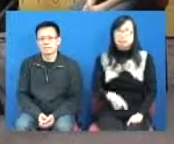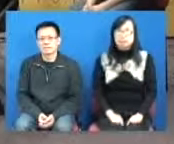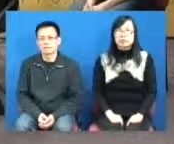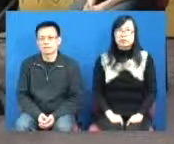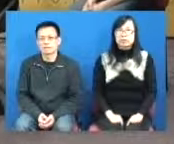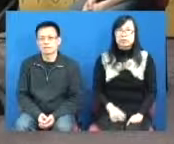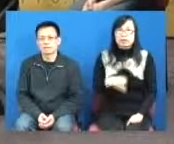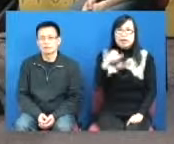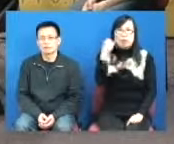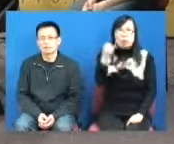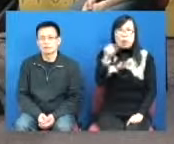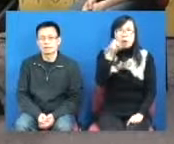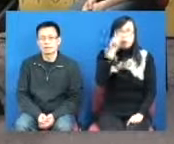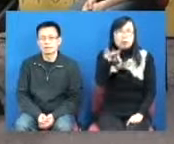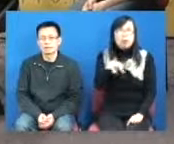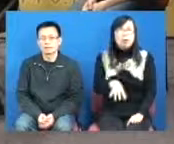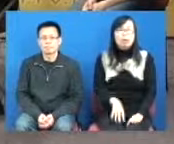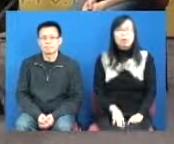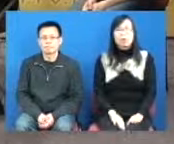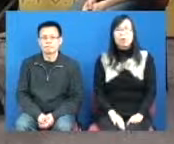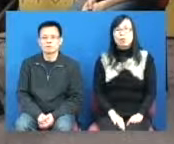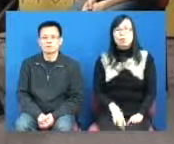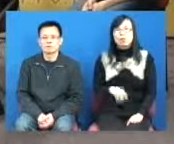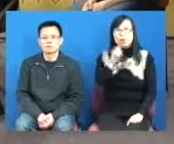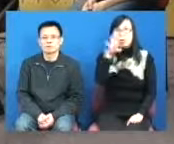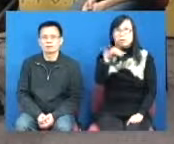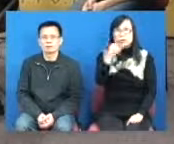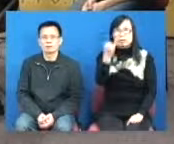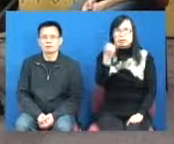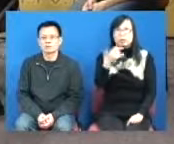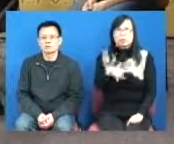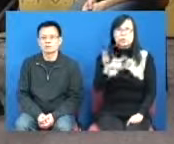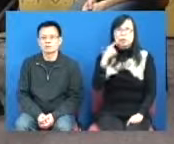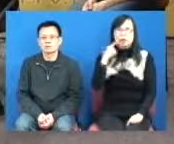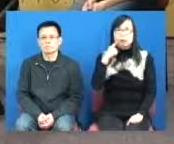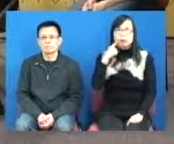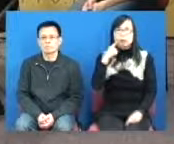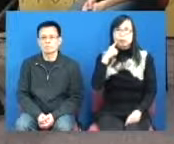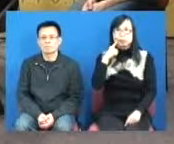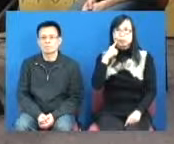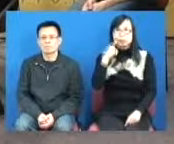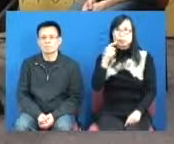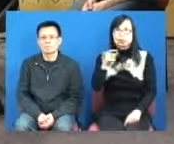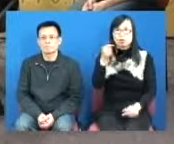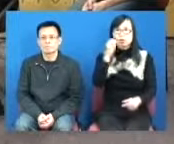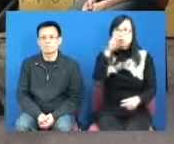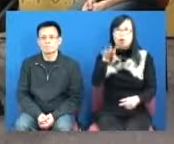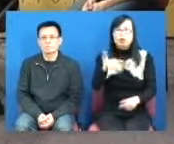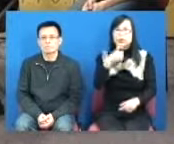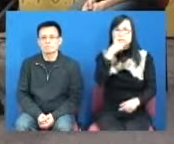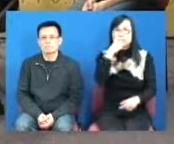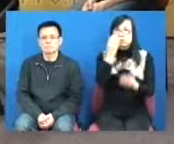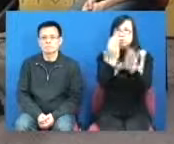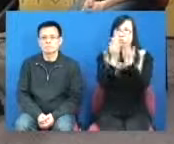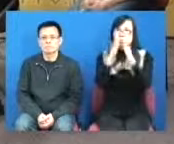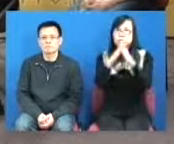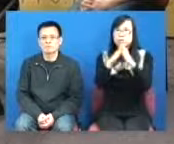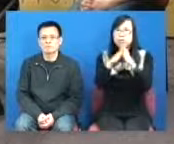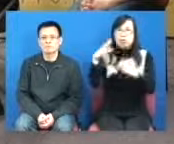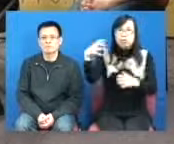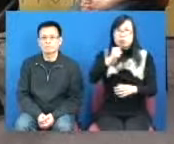歪理有時候很常見守政府改這麼多歪理好像孫公出來講的英王書院董事公不准投